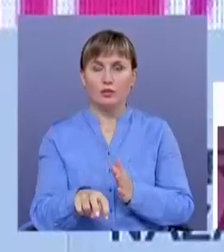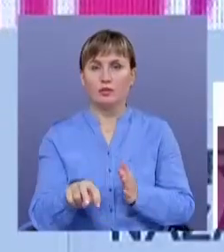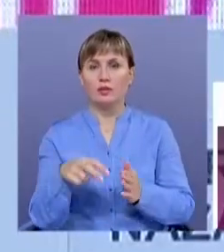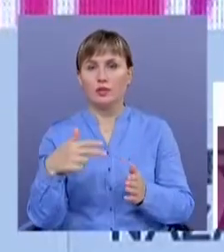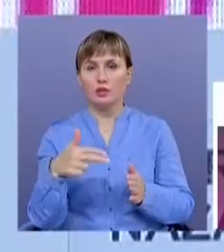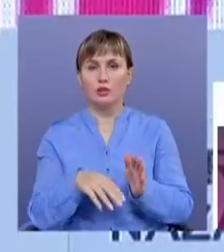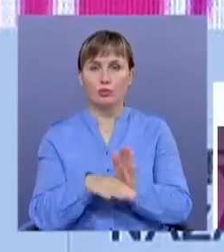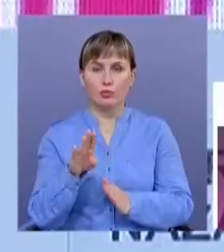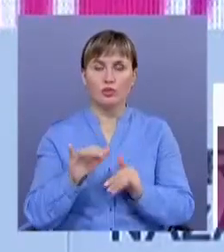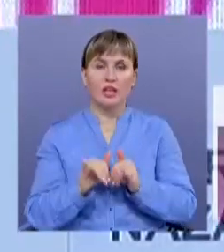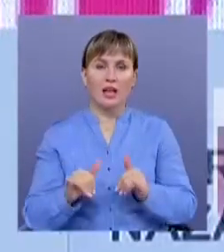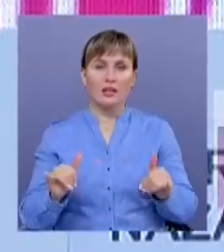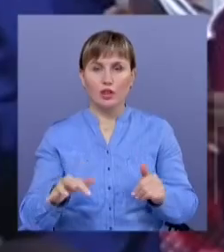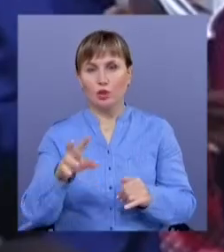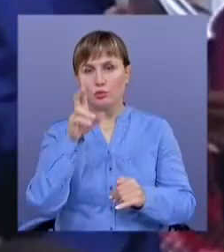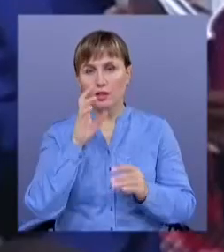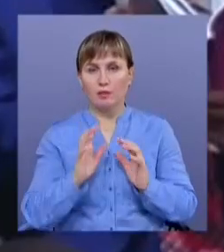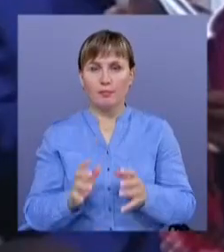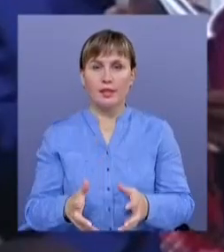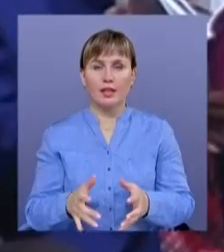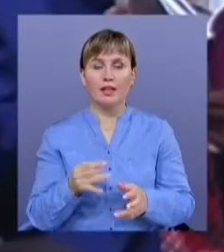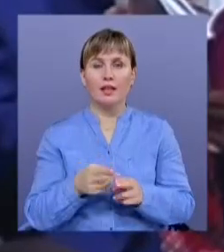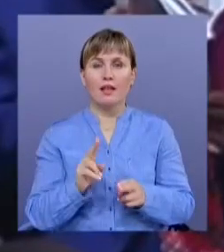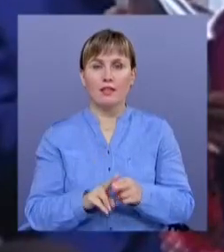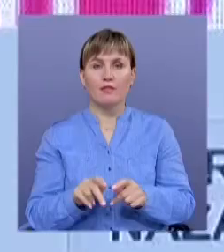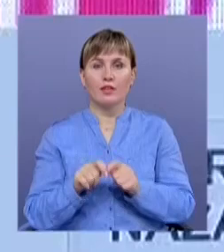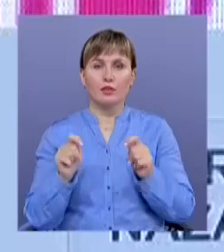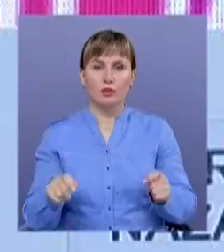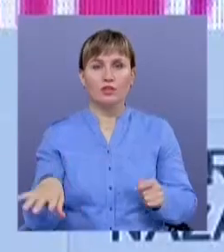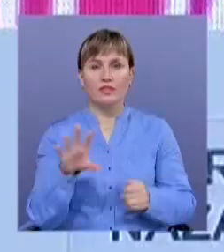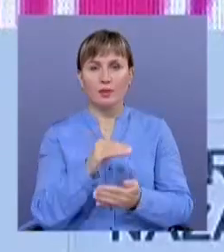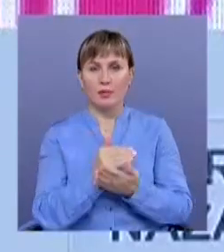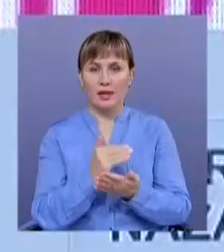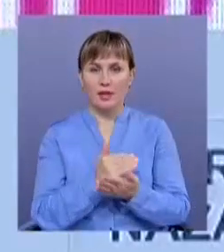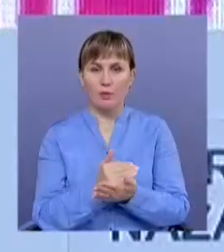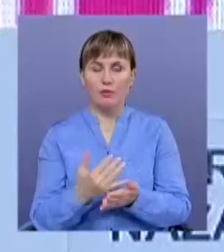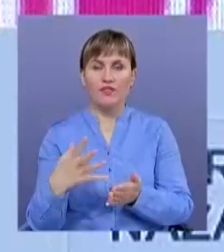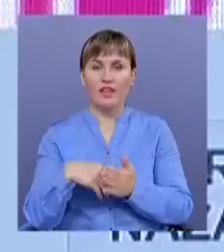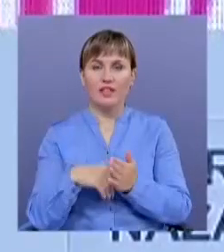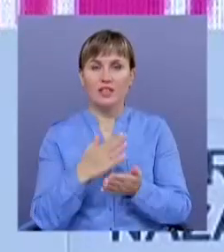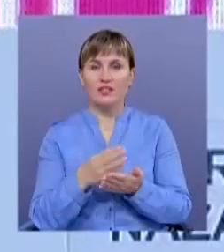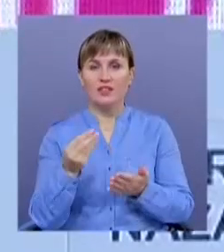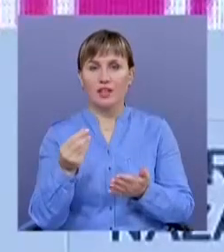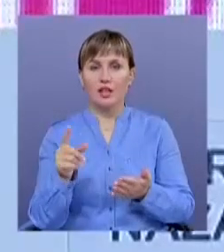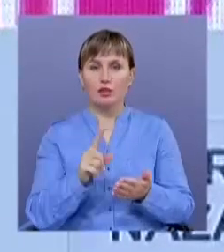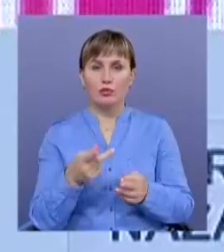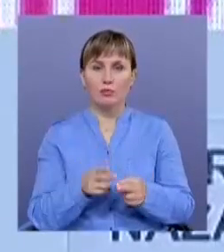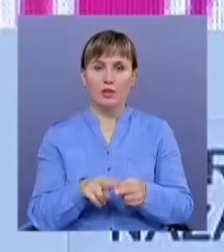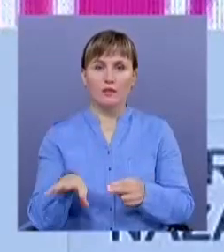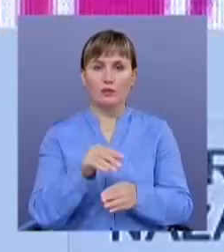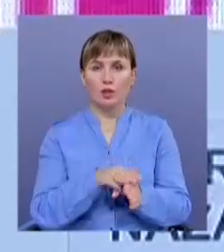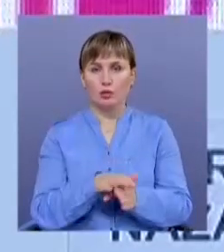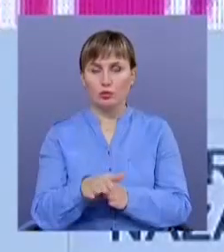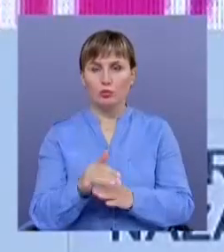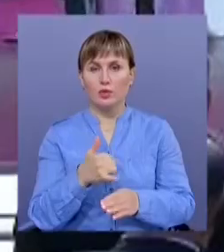топ-30 лучших развитых государств мира. Для этого созданы все программы. У нас есть финансы для того, чтобы это осуществить.